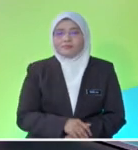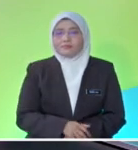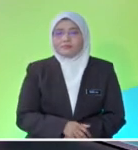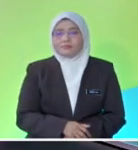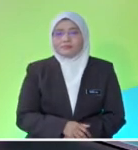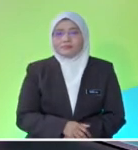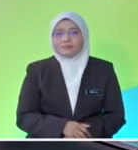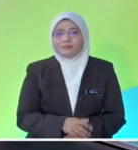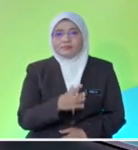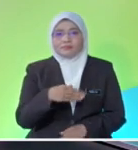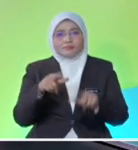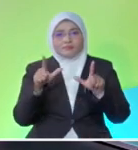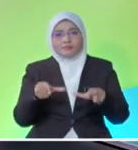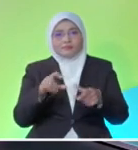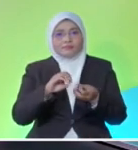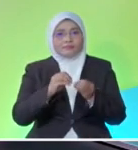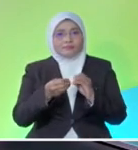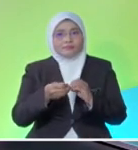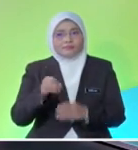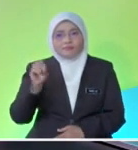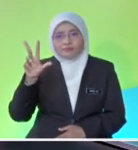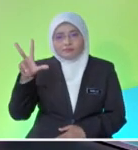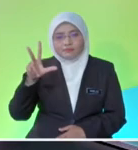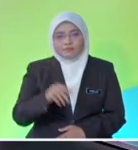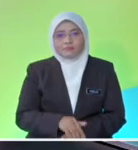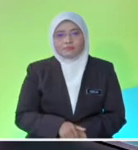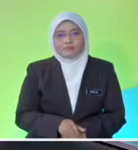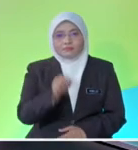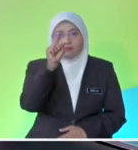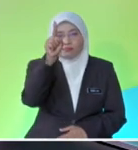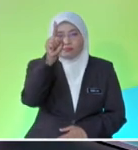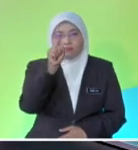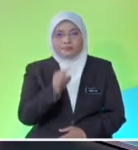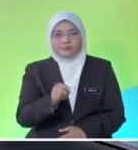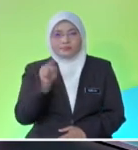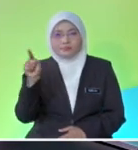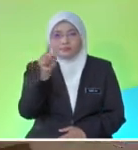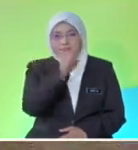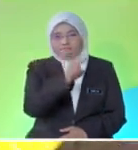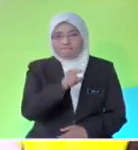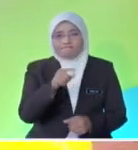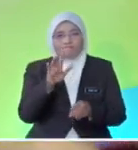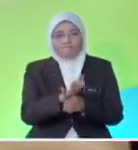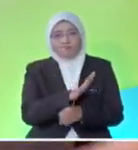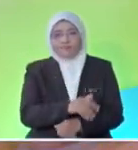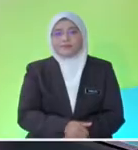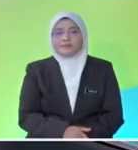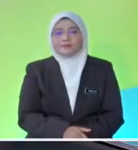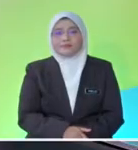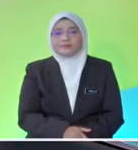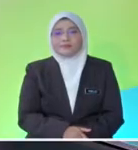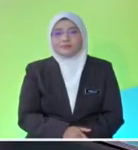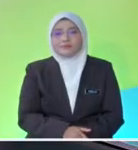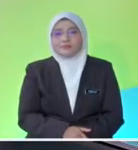Dan 3 dan 9. Betul. Ini ya. Baik. Ya. Betul cikgu. Kemudian cuba lekatkan 1 dan 2